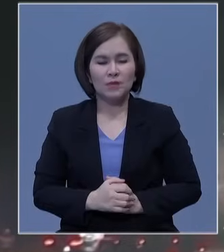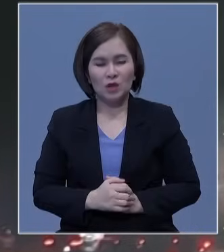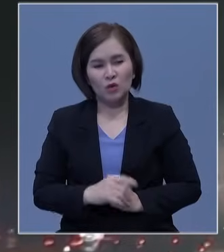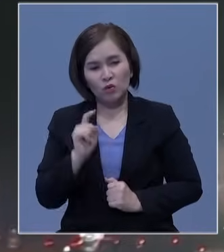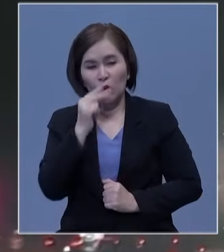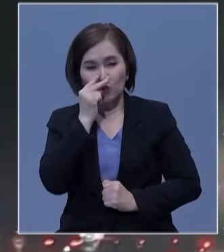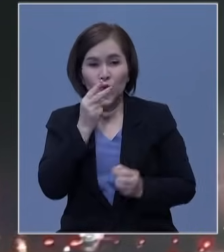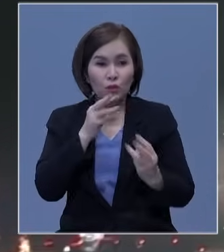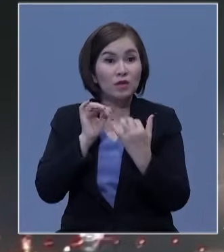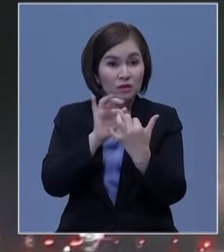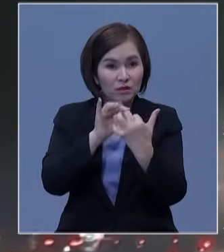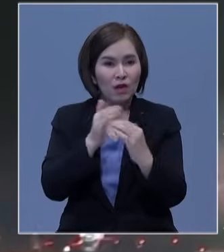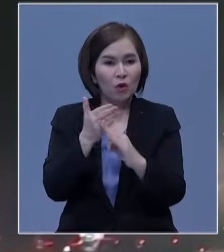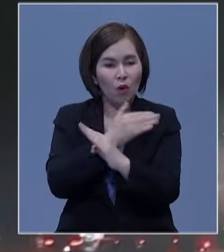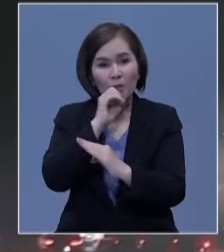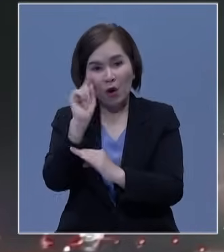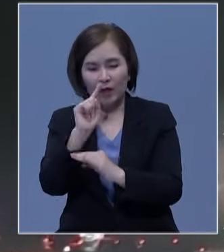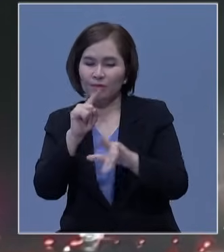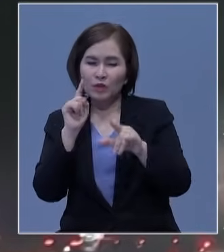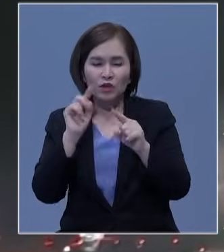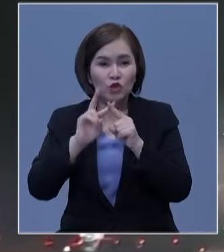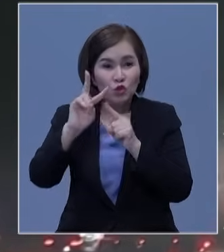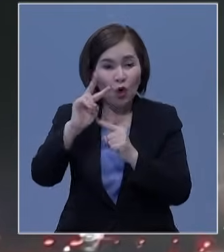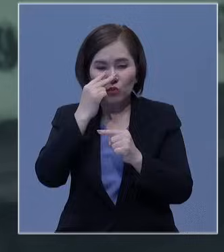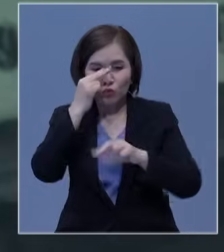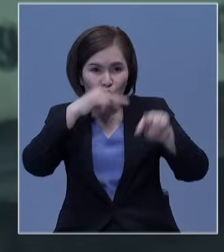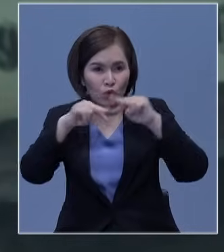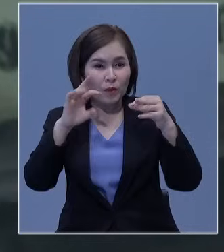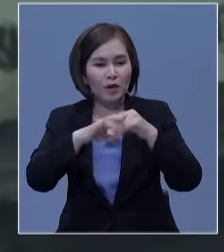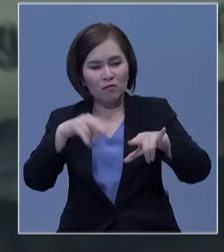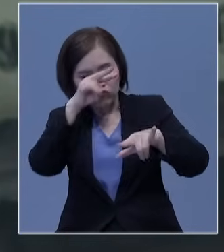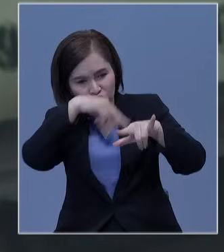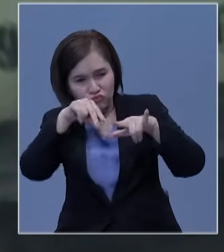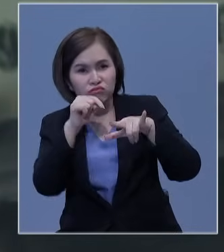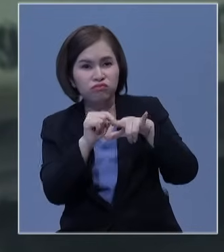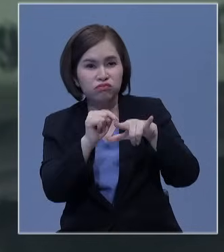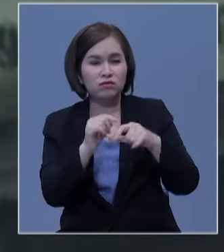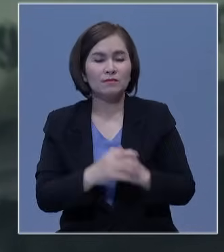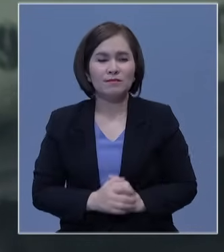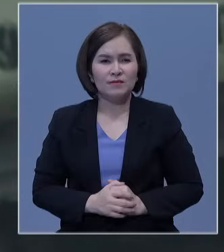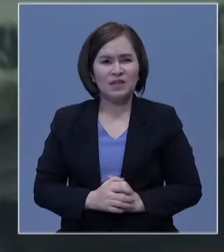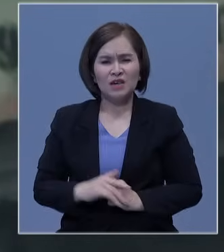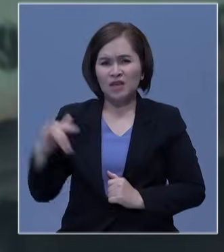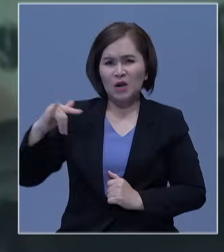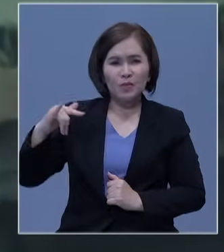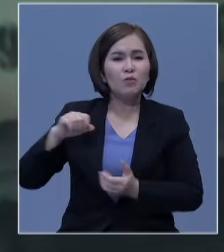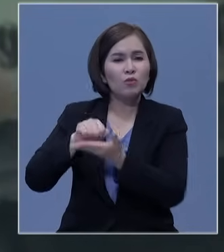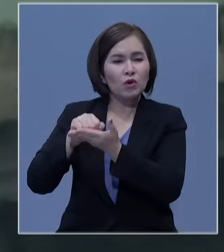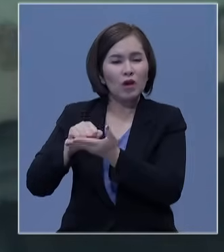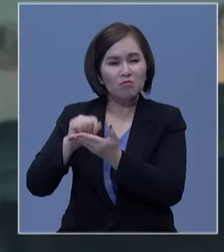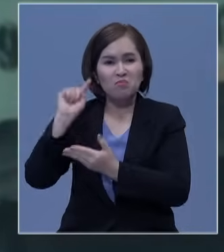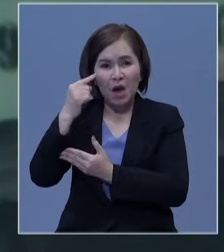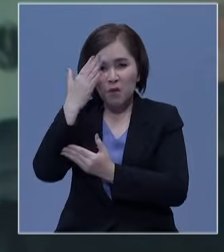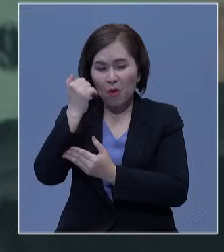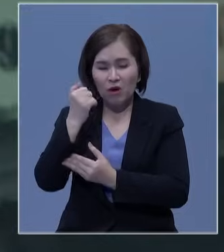ประกอบกับต้องไปตรวจสอบตัวเครื่องด้วยคือเข้าใจว่าอย่างเครื่องบินโดยสารลำนี้เนี่ยยังใหม่อยู่เลยนะคะ2